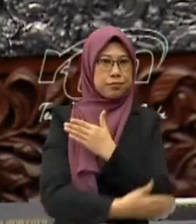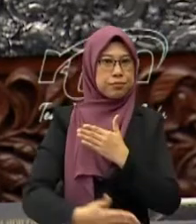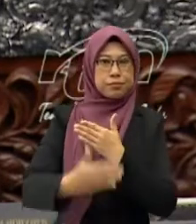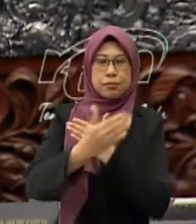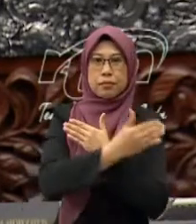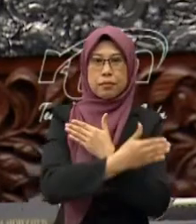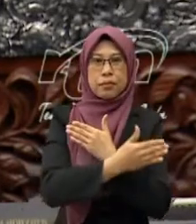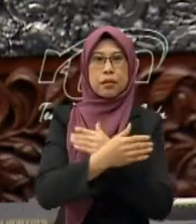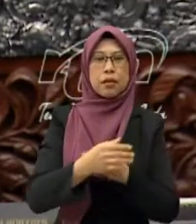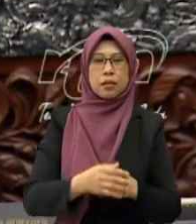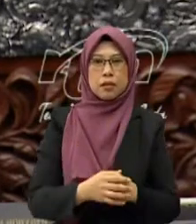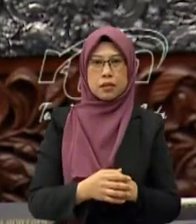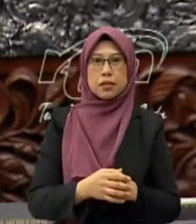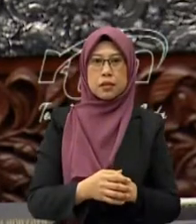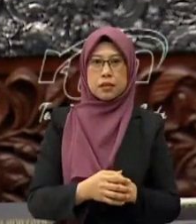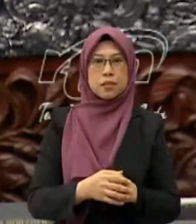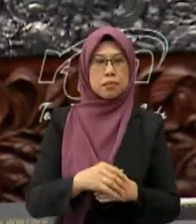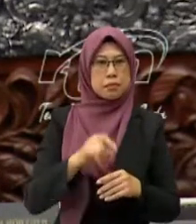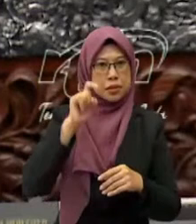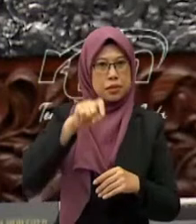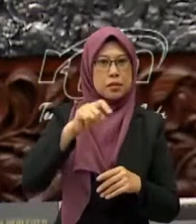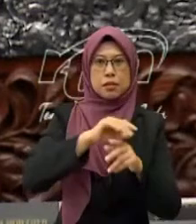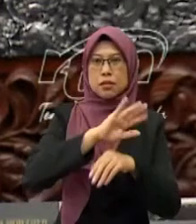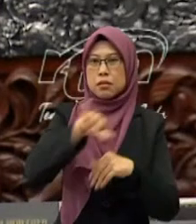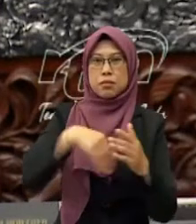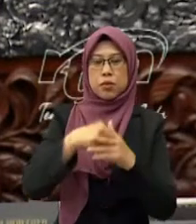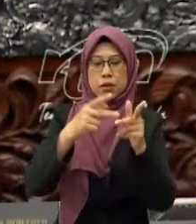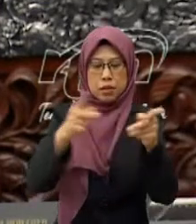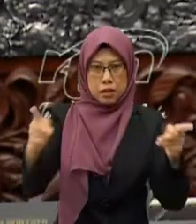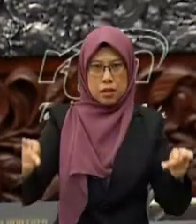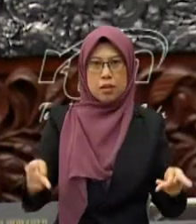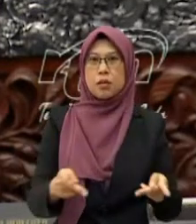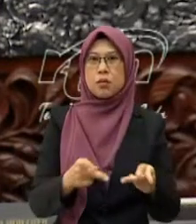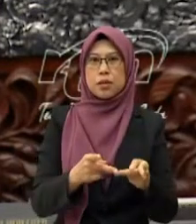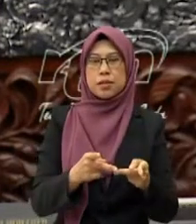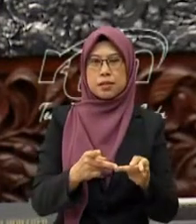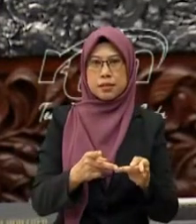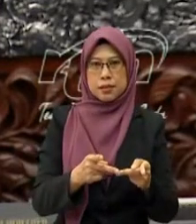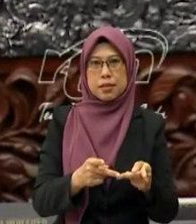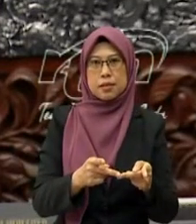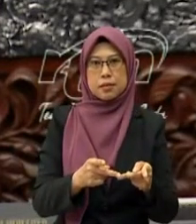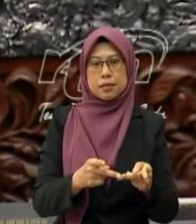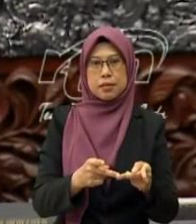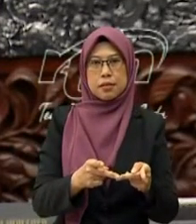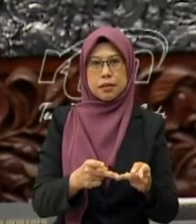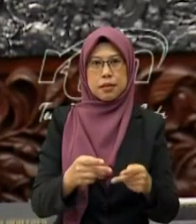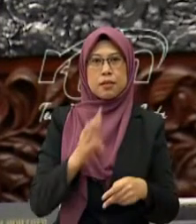kawasan yang mungkin tidak akan terkena banjir maka Karena itu satu kota terbesar